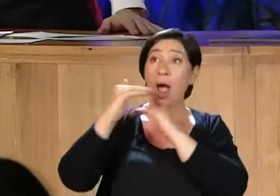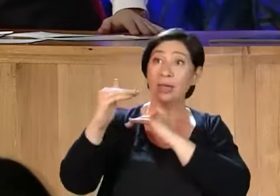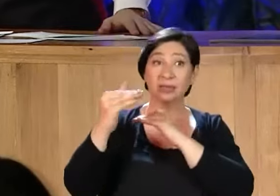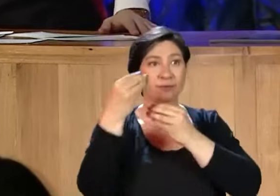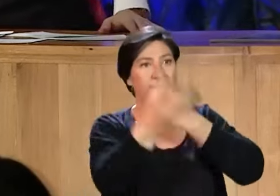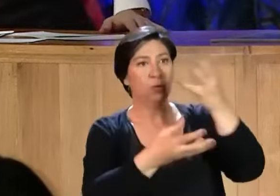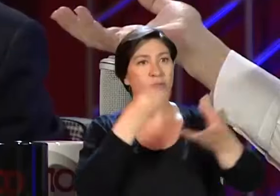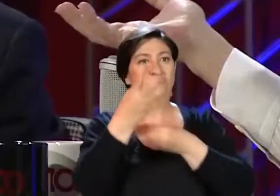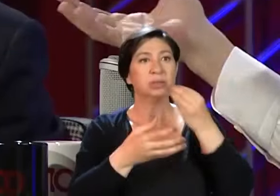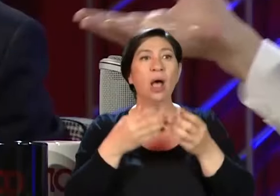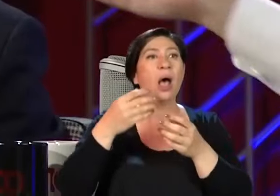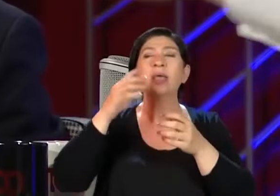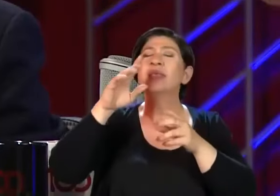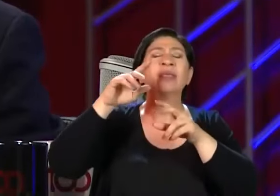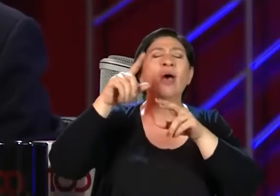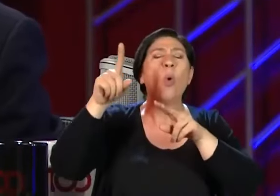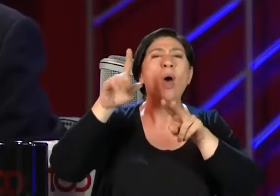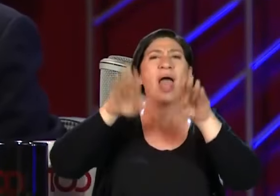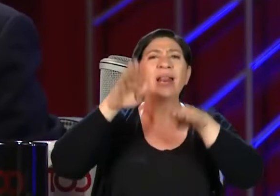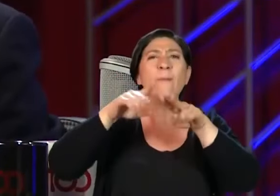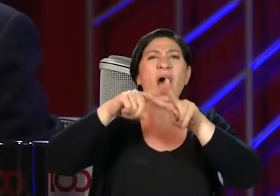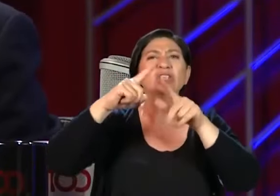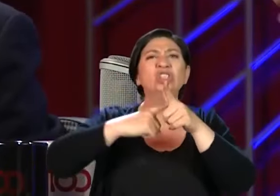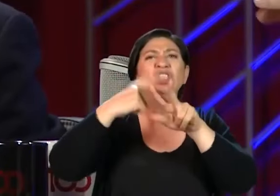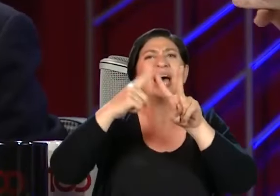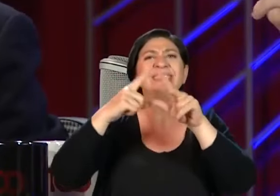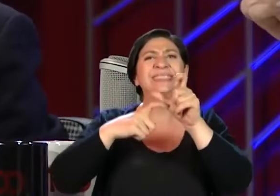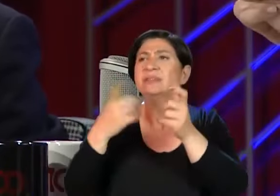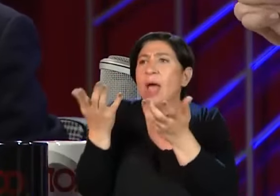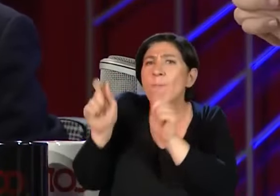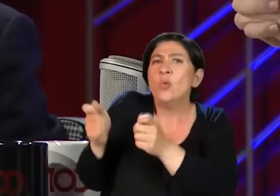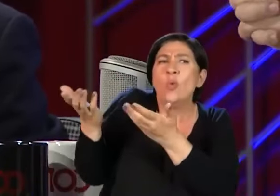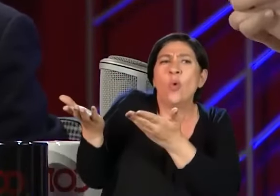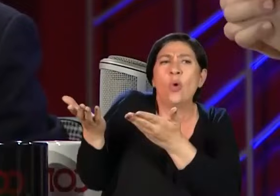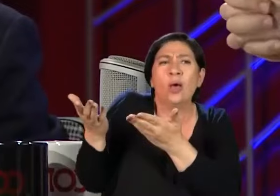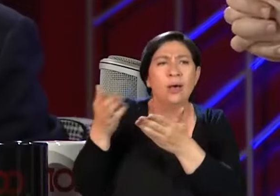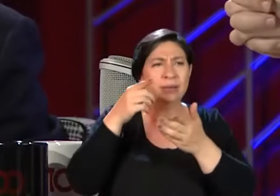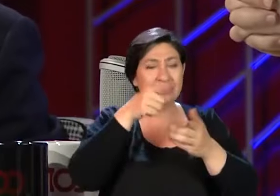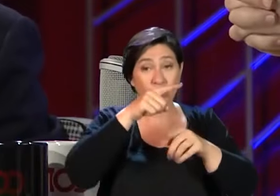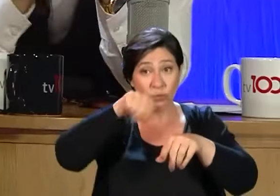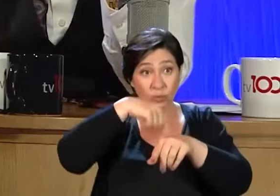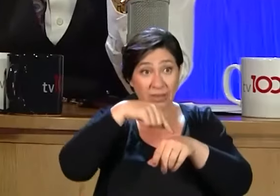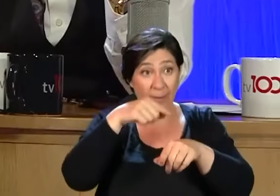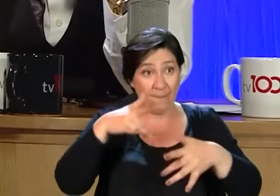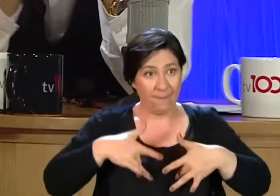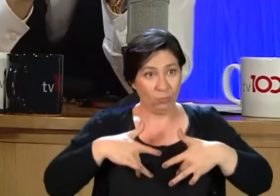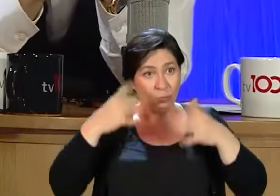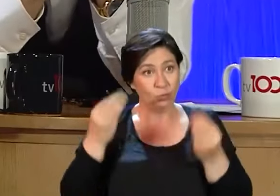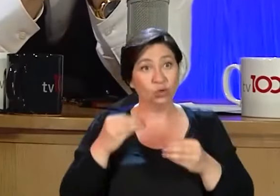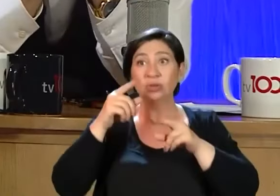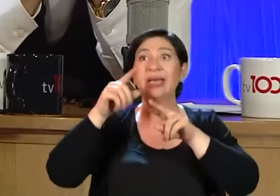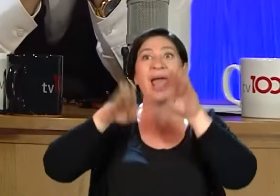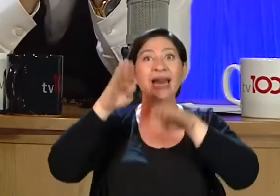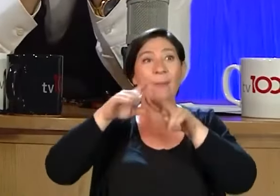bunları, hakikaten ne yapıyor ajanslar? Ya siz bütün bu şey sırasında, propaganda dönemi sırasında memnun musunuz efendim